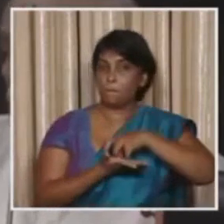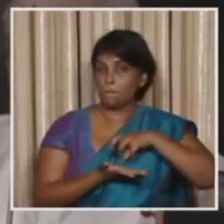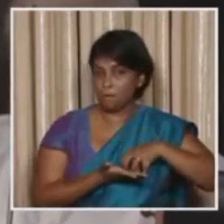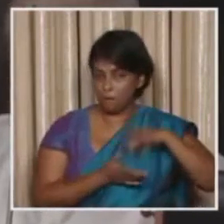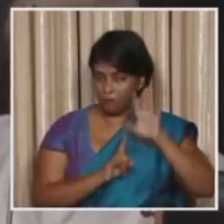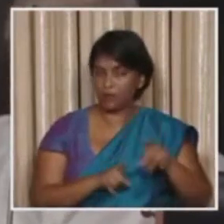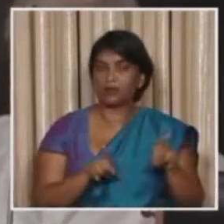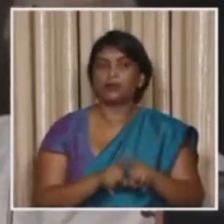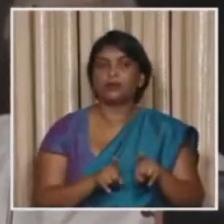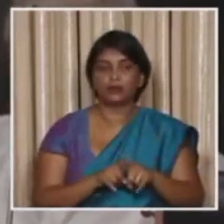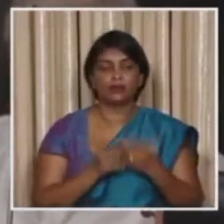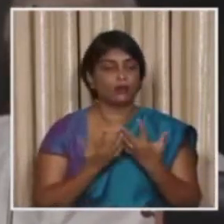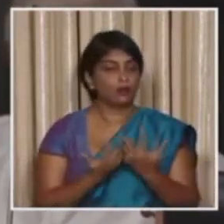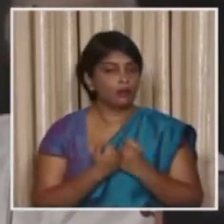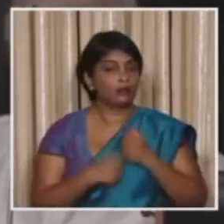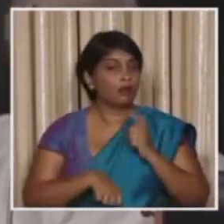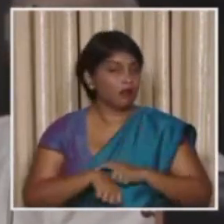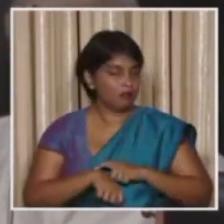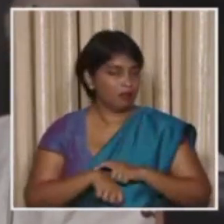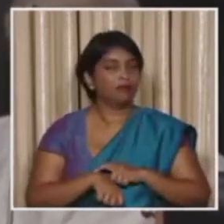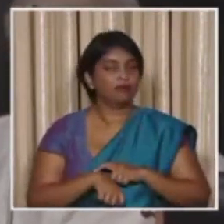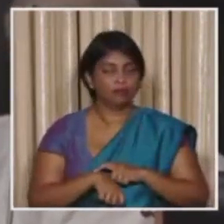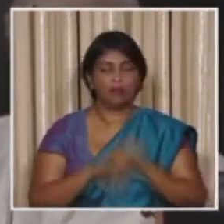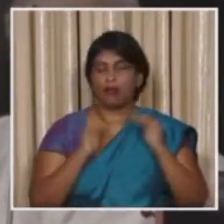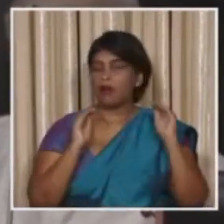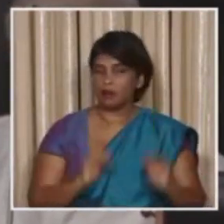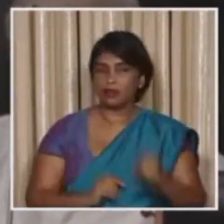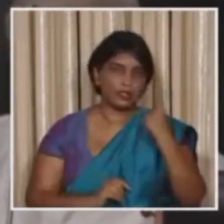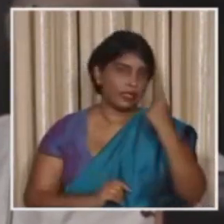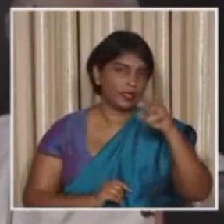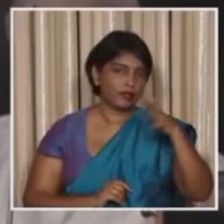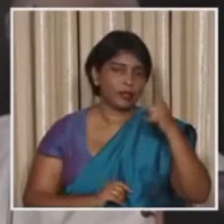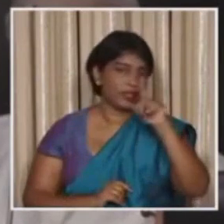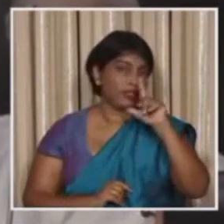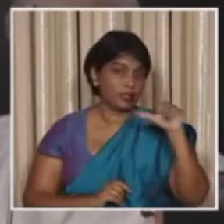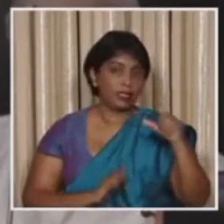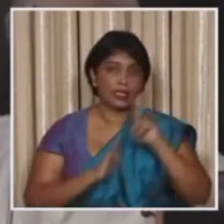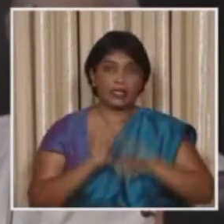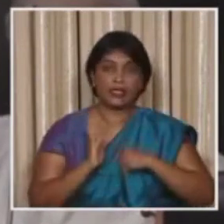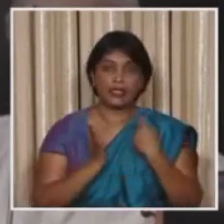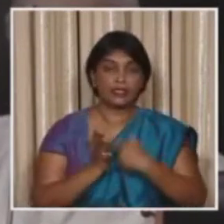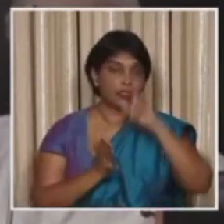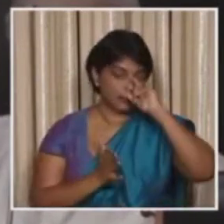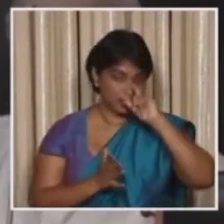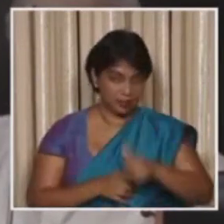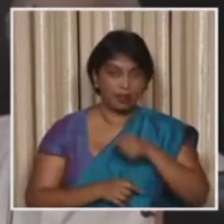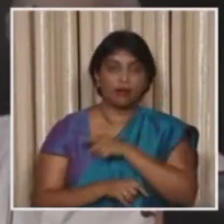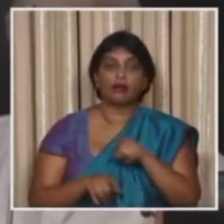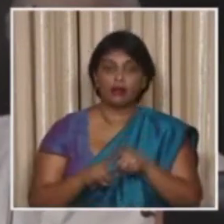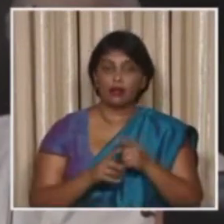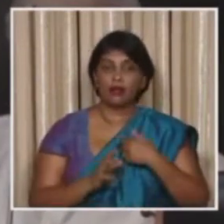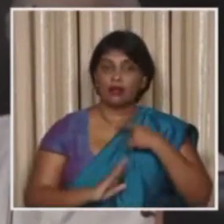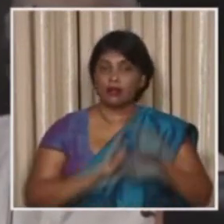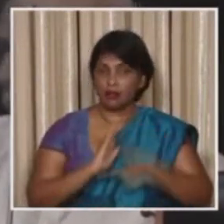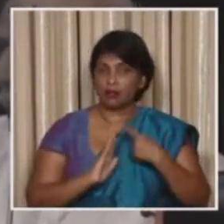ක්‍රමවේදය යටතේ ලබා ගන්නට ඇති ඉඩකඩ ඉතා අල්පයි. 1977 දී ජේ.ආර්. ජයවර්ධන ජනාධිපති යටතේ අපේ